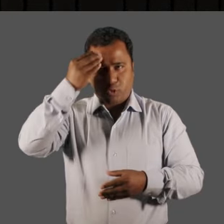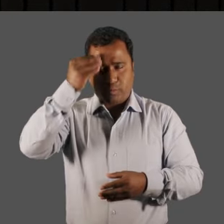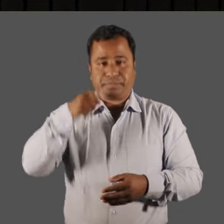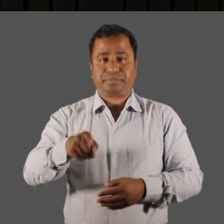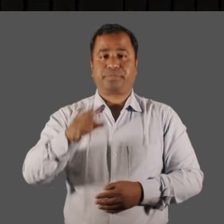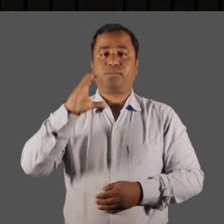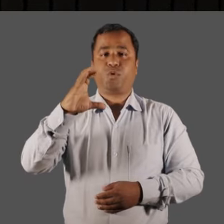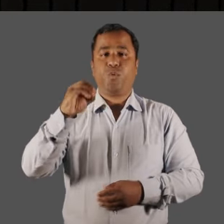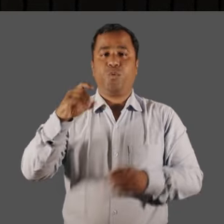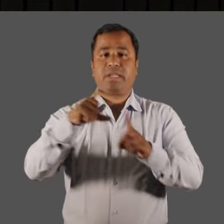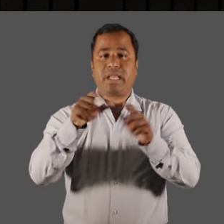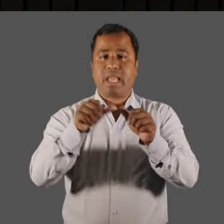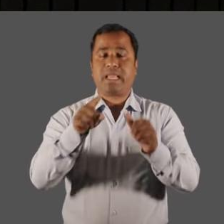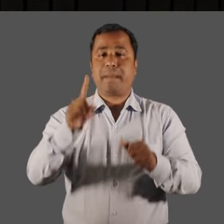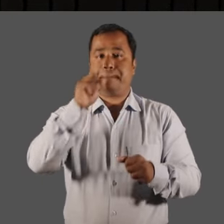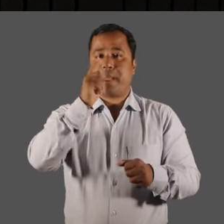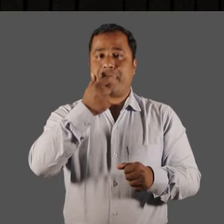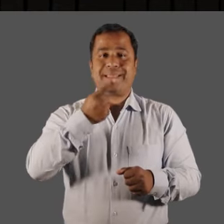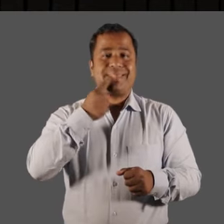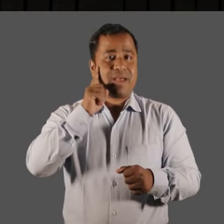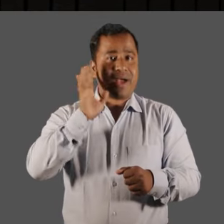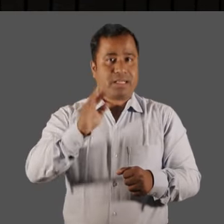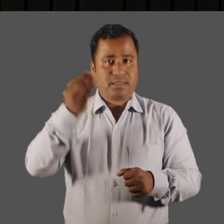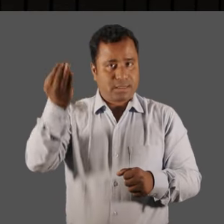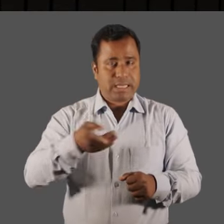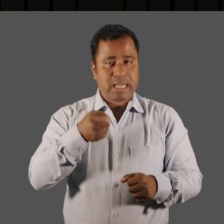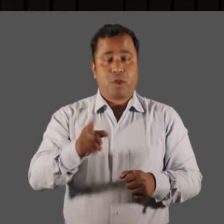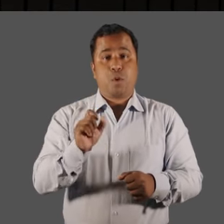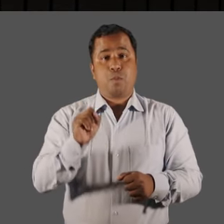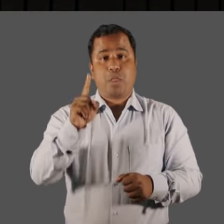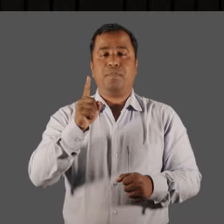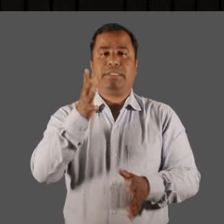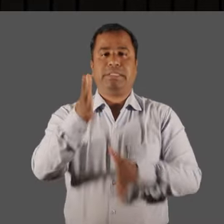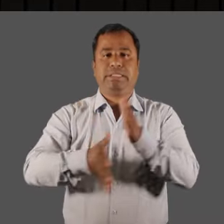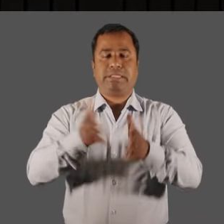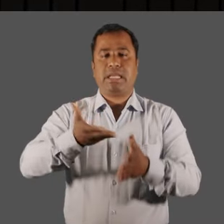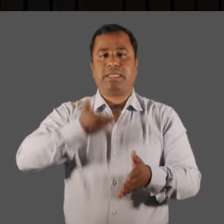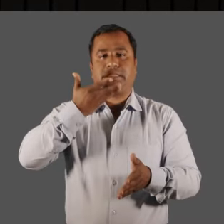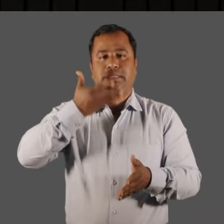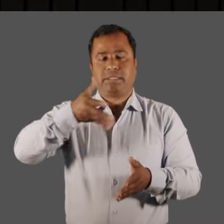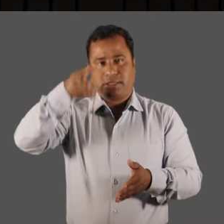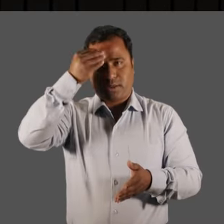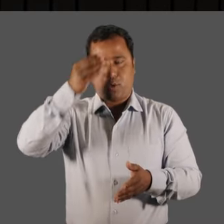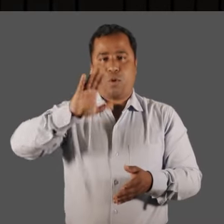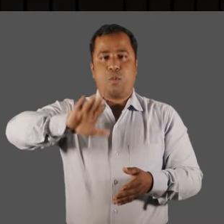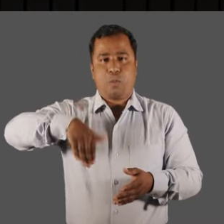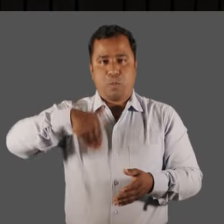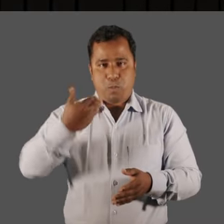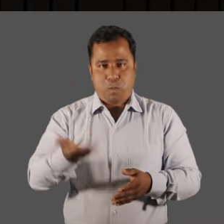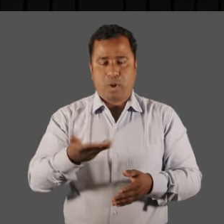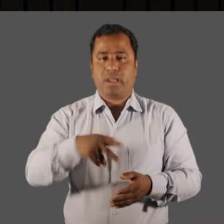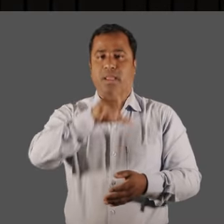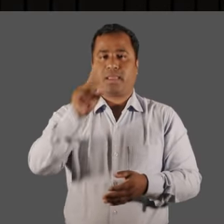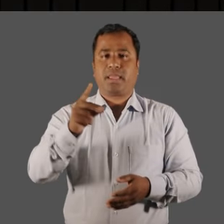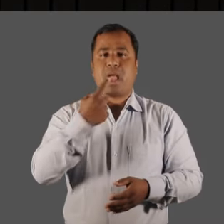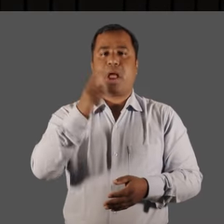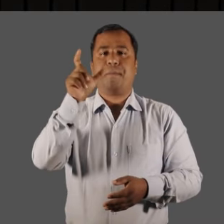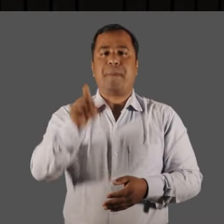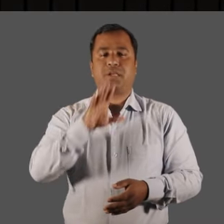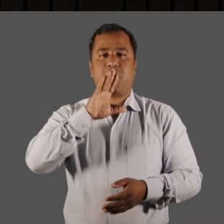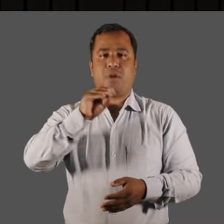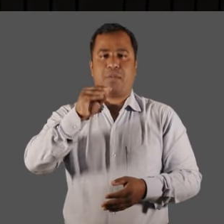কোডারা বেসিক্যালি জন্মের পরপরই সাইন ল্যাঙ্গুয়েজটা আগে শেখে বা ইশারা ভাষাটা আগে শেখে। এরপরে তার যে মাতৃভাষা থাকে, সেটা যে